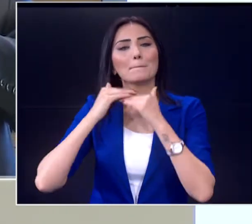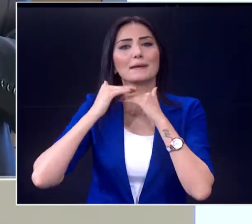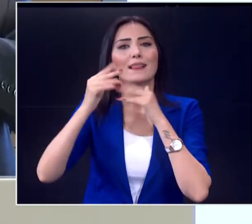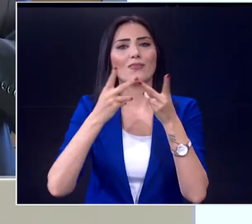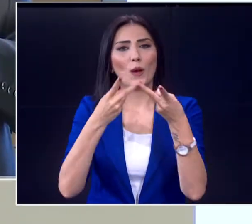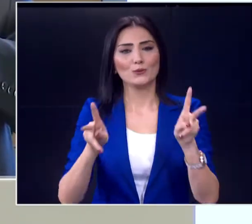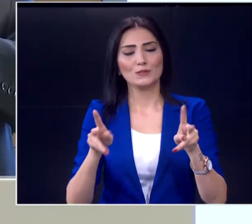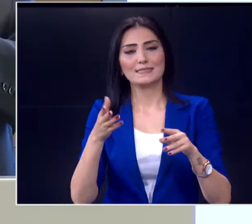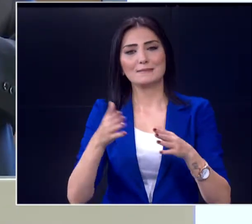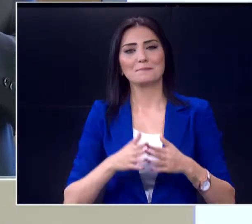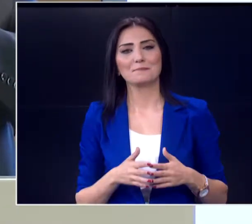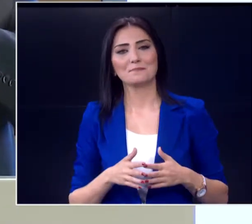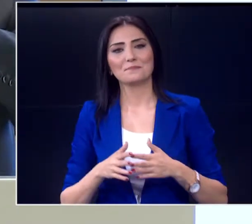açıldı.